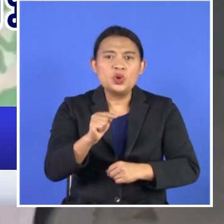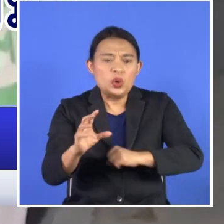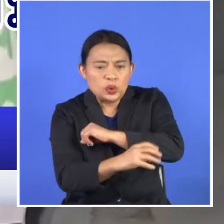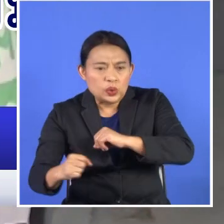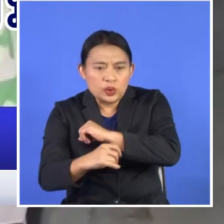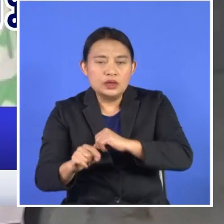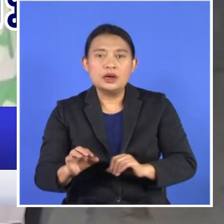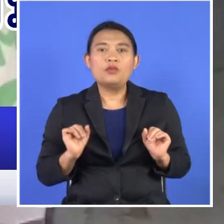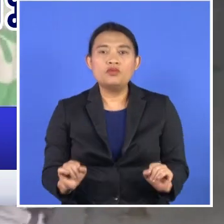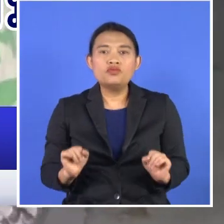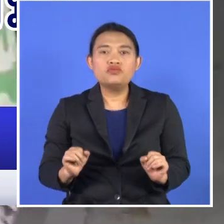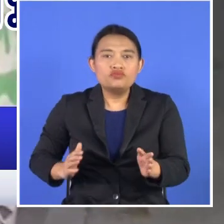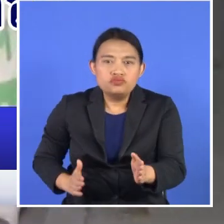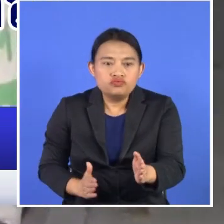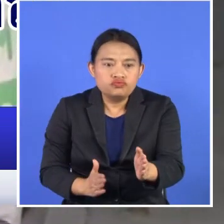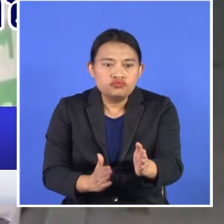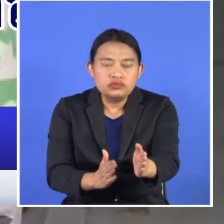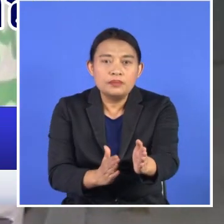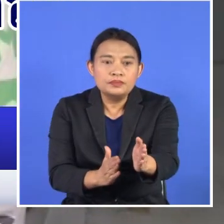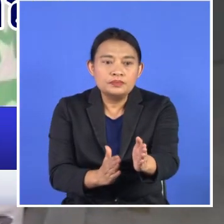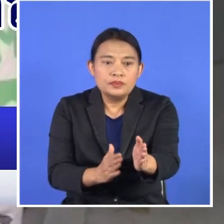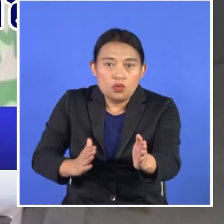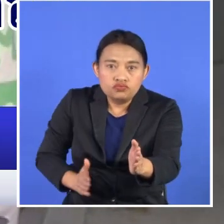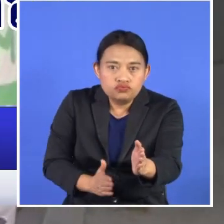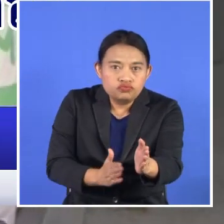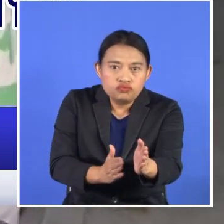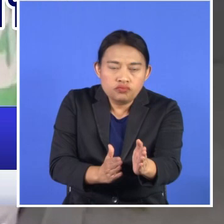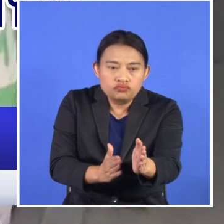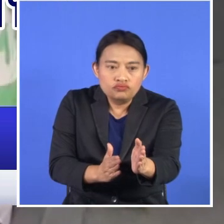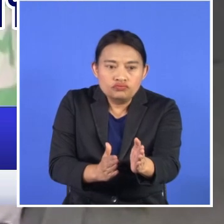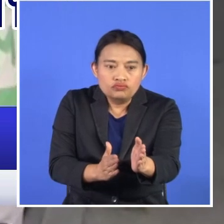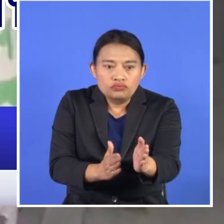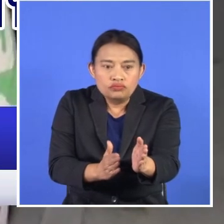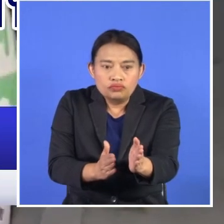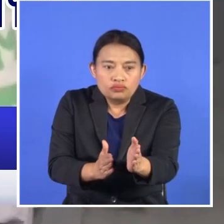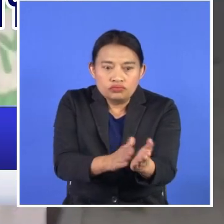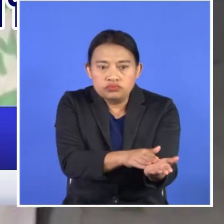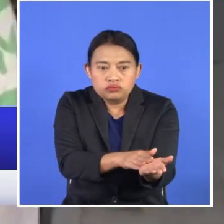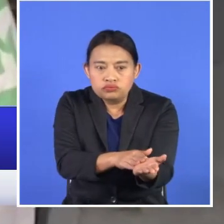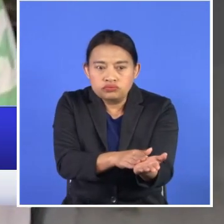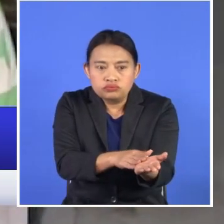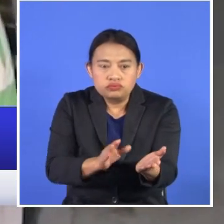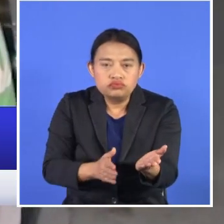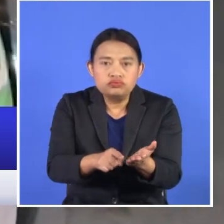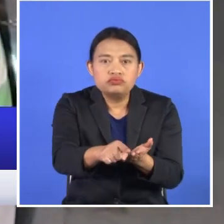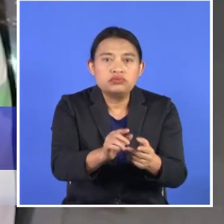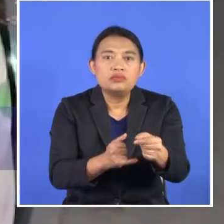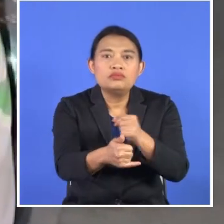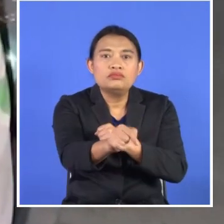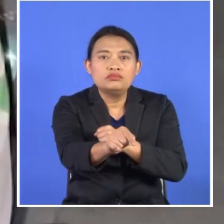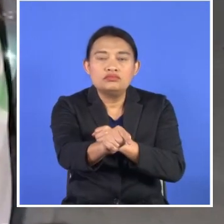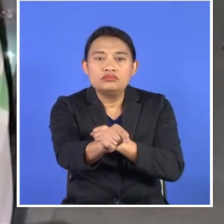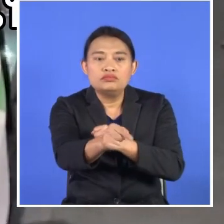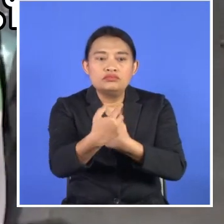ไล่มาใช่แล้วพี่คันหน้าผมก็ขี่ตามไล่มาก่อนแล้วก็เขาก็ถีบรถล้มเขาวิ่งตามอีกคนนึงไปแต่วิ่งไม่ทันใช่แต่ว่